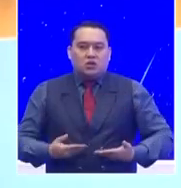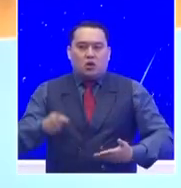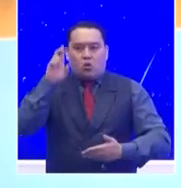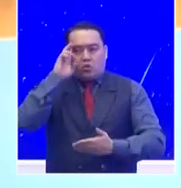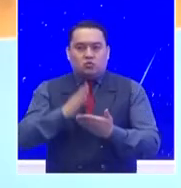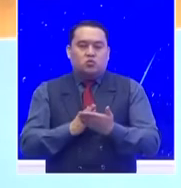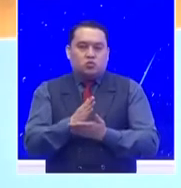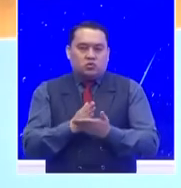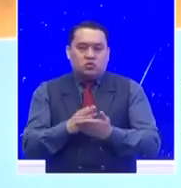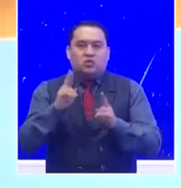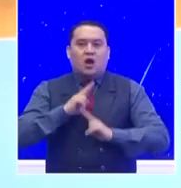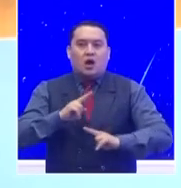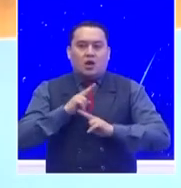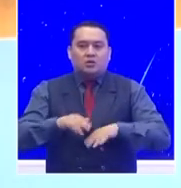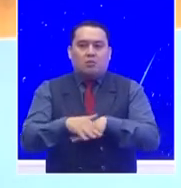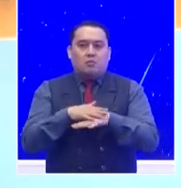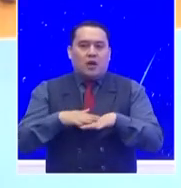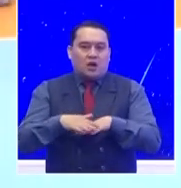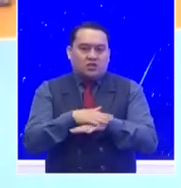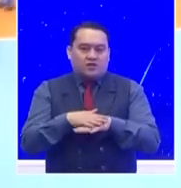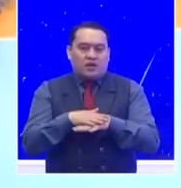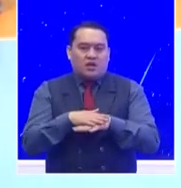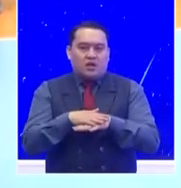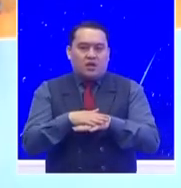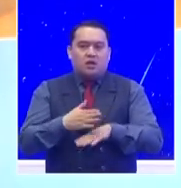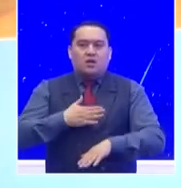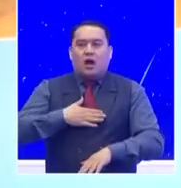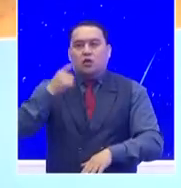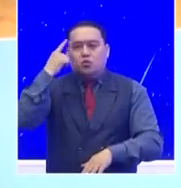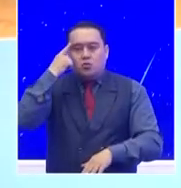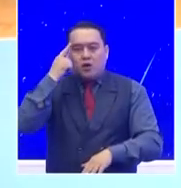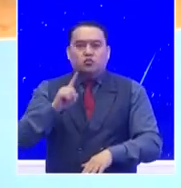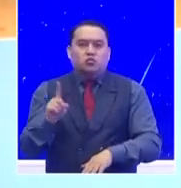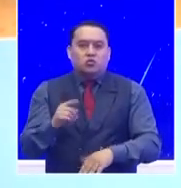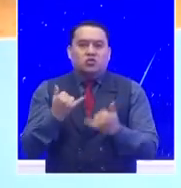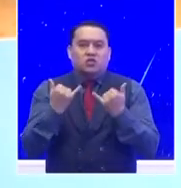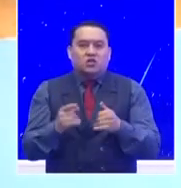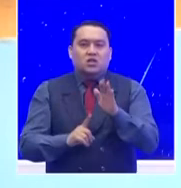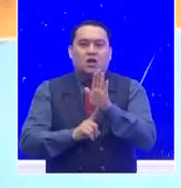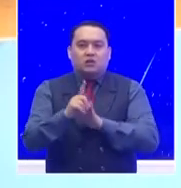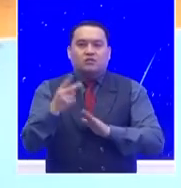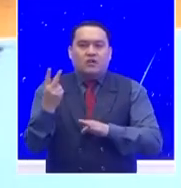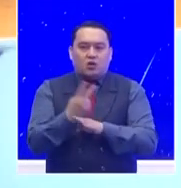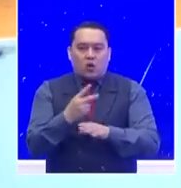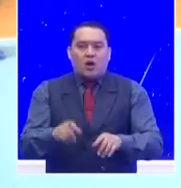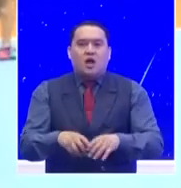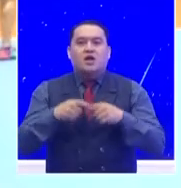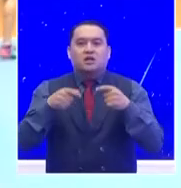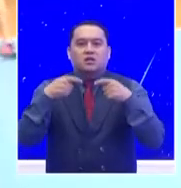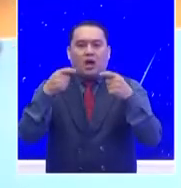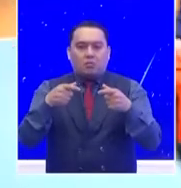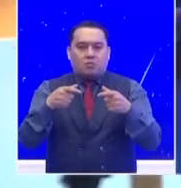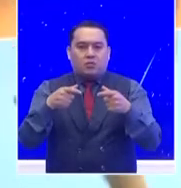среди сотрудников средств массовой информации. Я думаю, сейчас начинается второй круг. Я думаю, на этом не